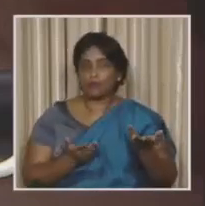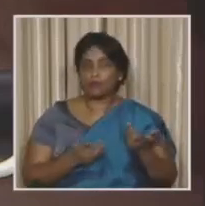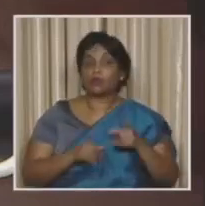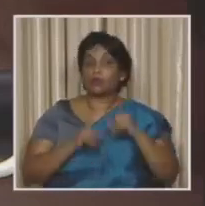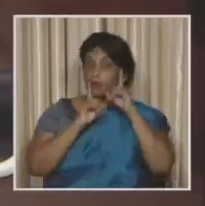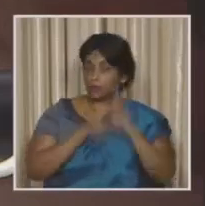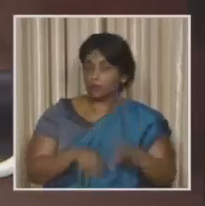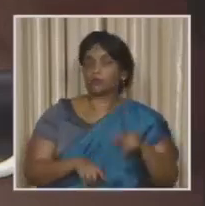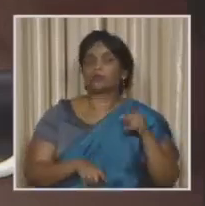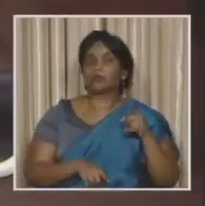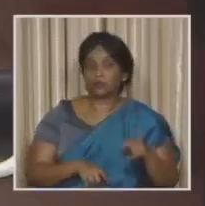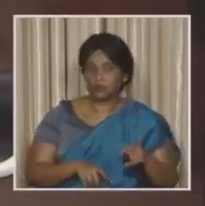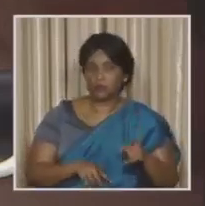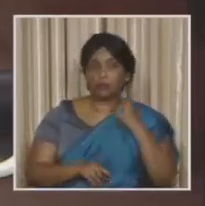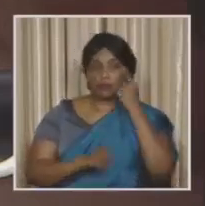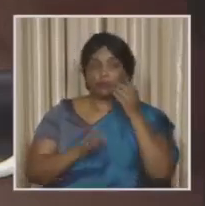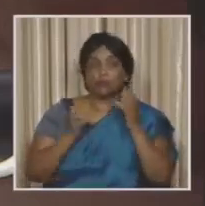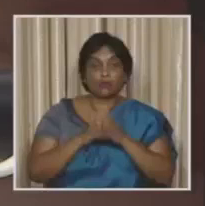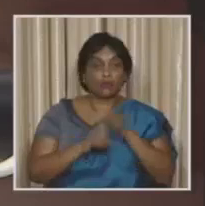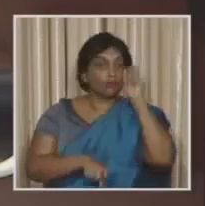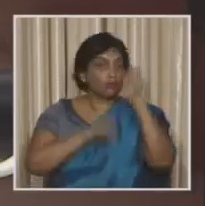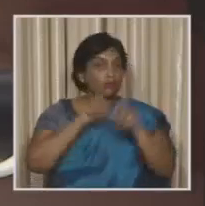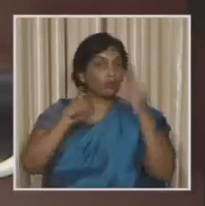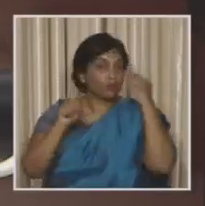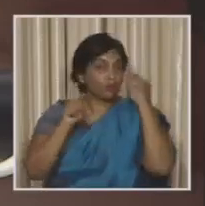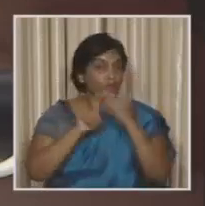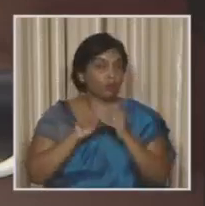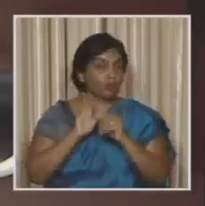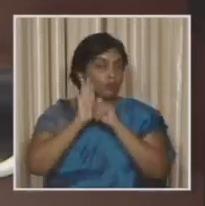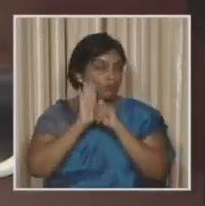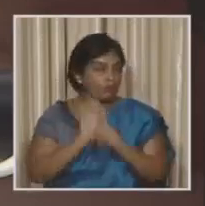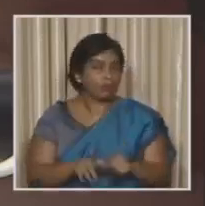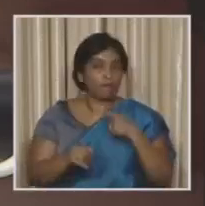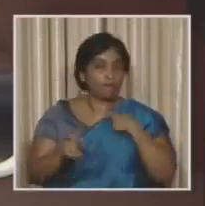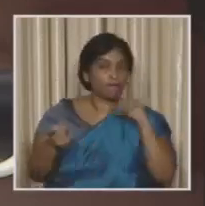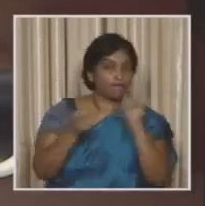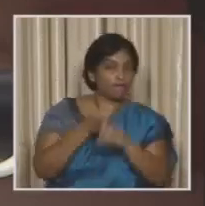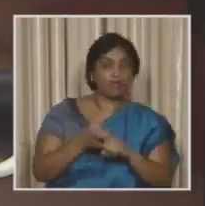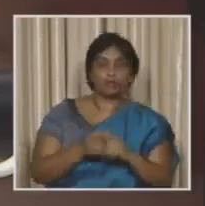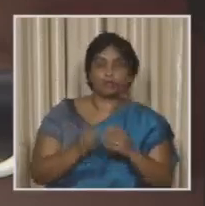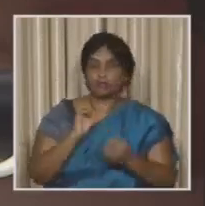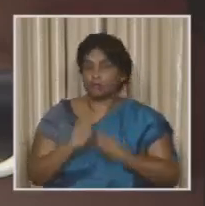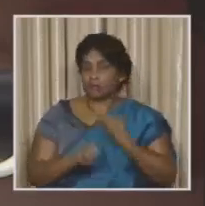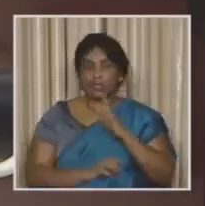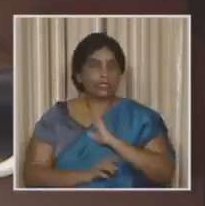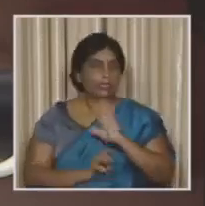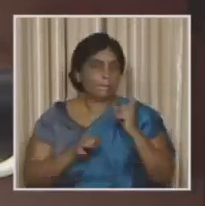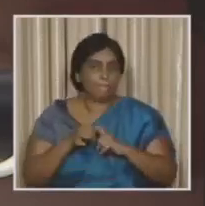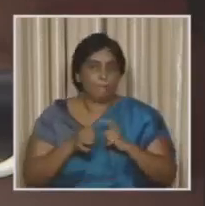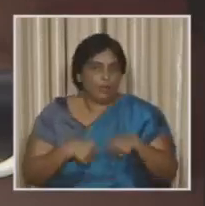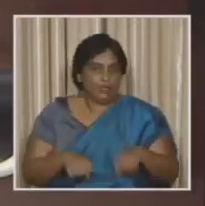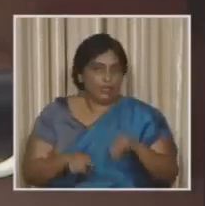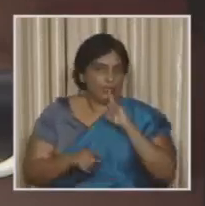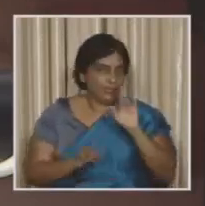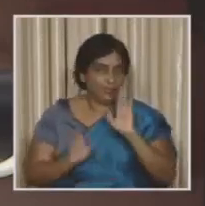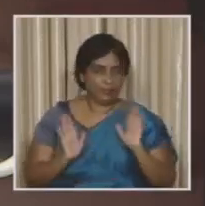Ini sami budhiyan saya nildarin pilamade tina agauru yakko unne katina wairu yakko kopya pilamade prosnet nemi miti binni.